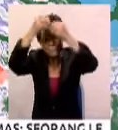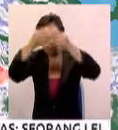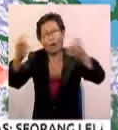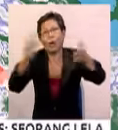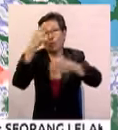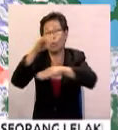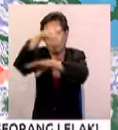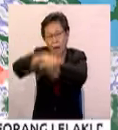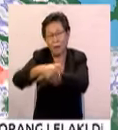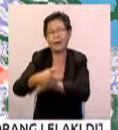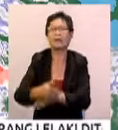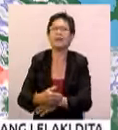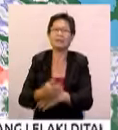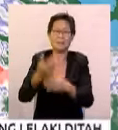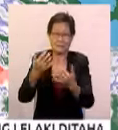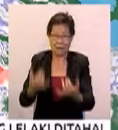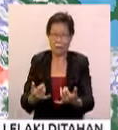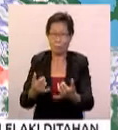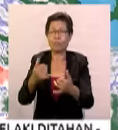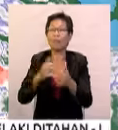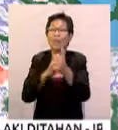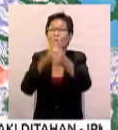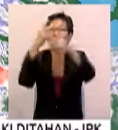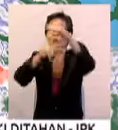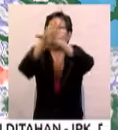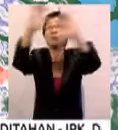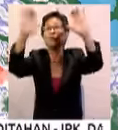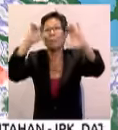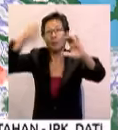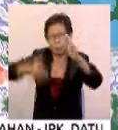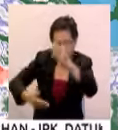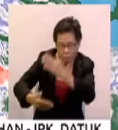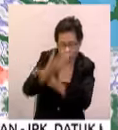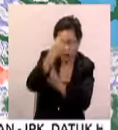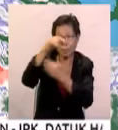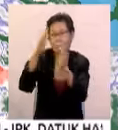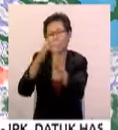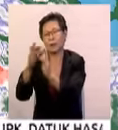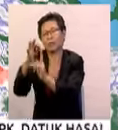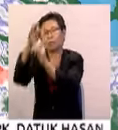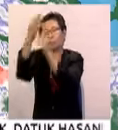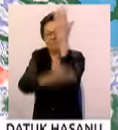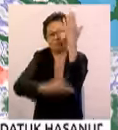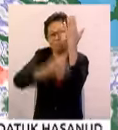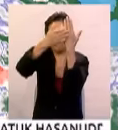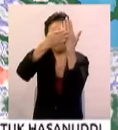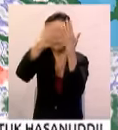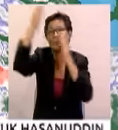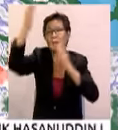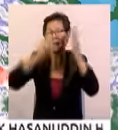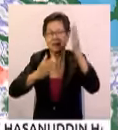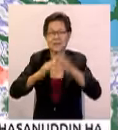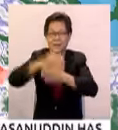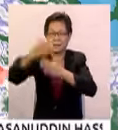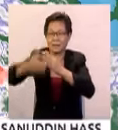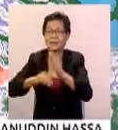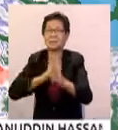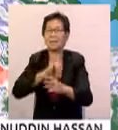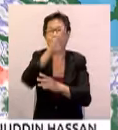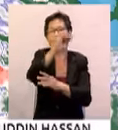untuk malam ini. Sebelum kita berpisah, ikuti ramalan cuaca pagi esok bagi bandar-bandar utama seluruh negara. Sekian, saya Mikael